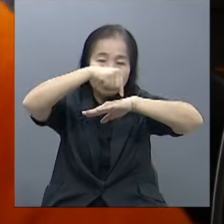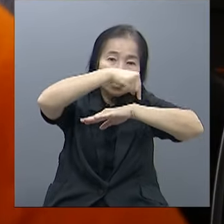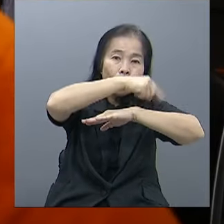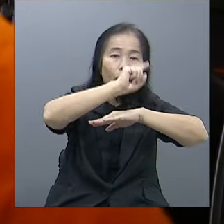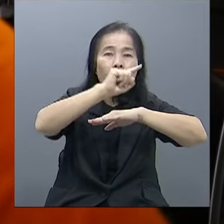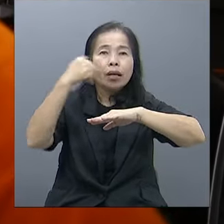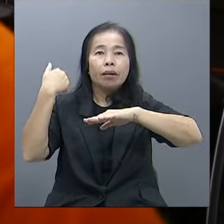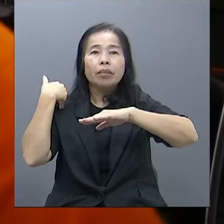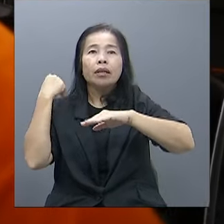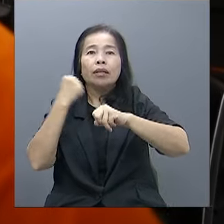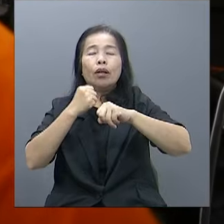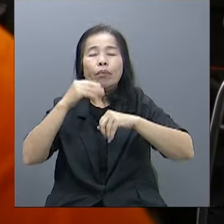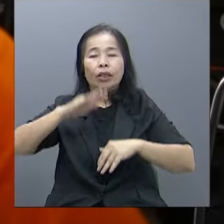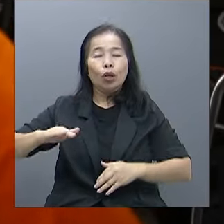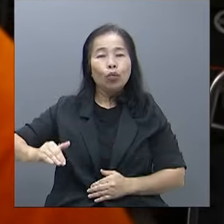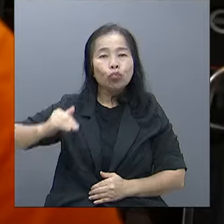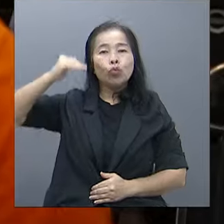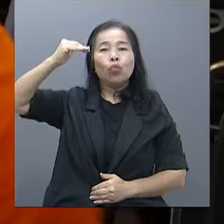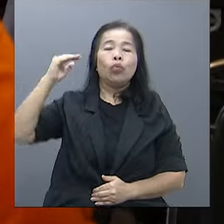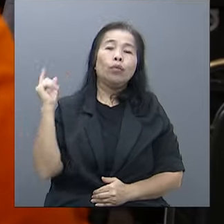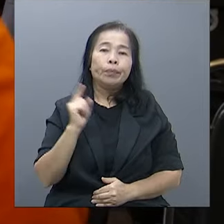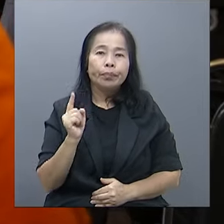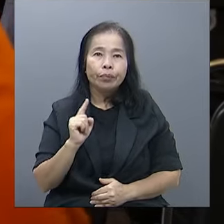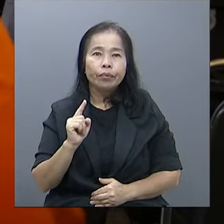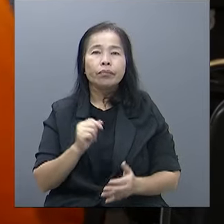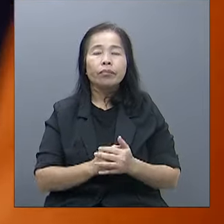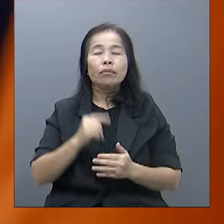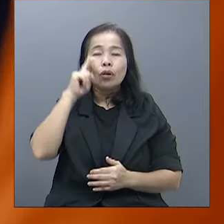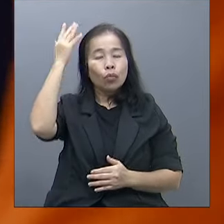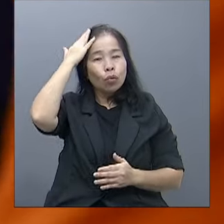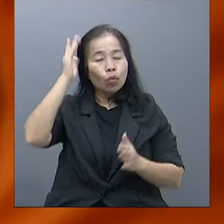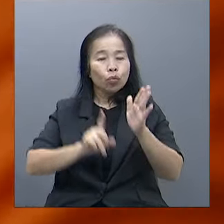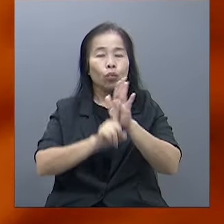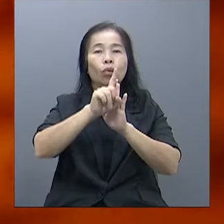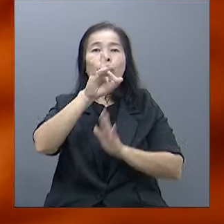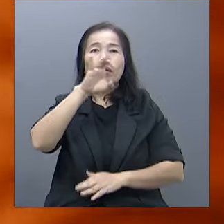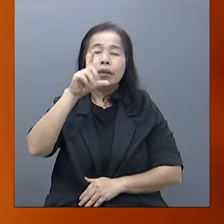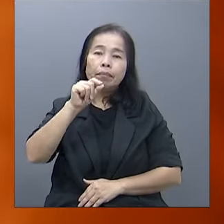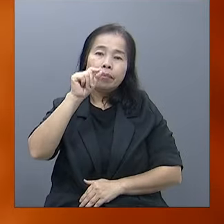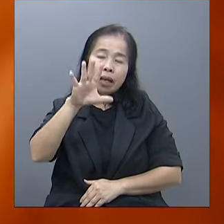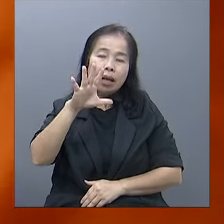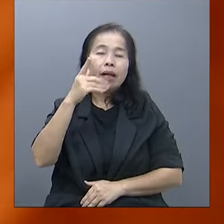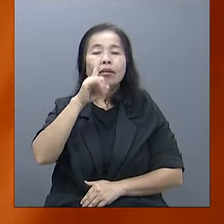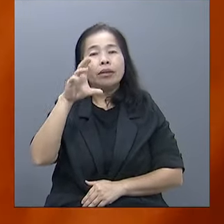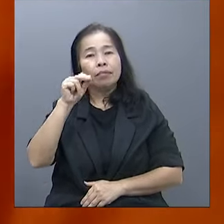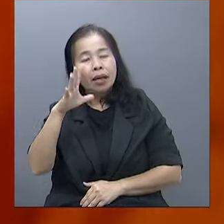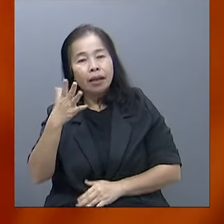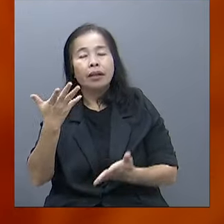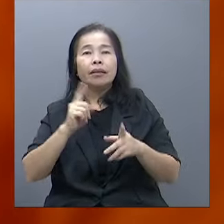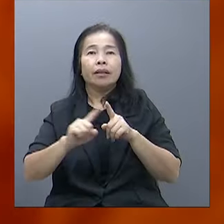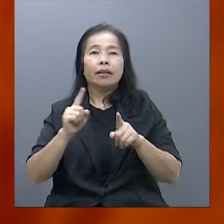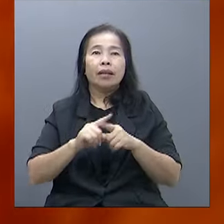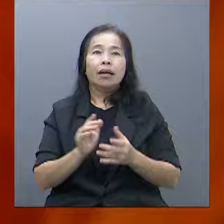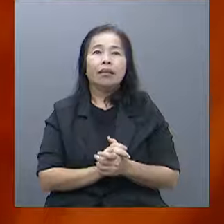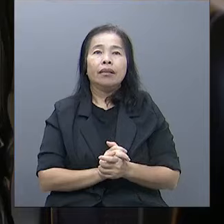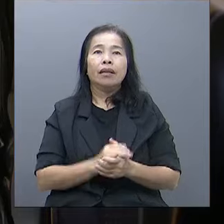ำหรับเด็กที่มีความสูงนะฮะในระดับประมาณ125เซนถึง135เซนเป็นต้นไปนะครับในร